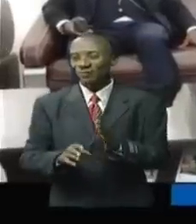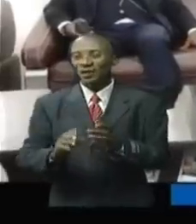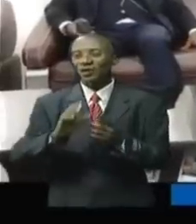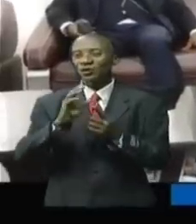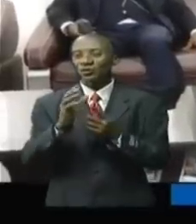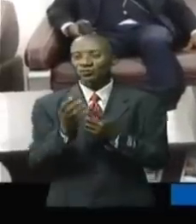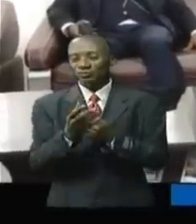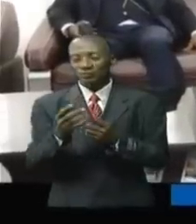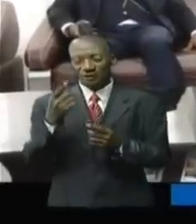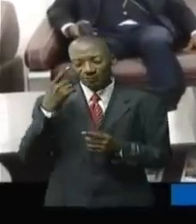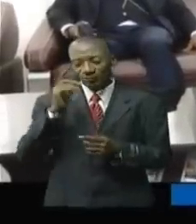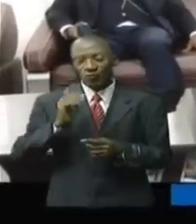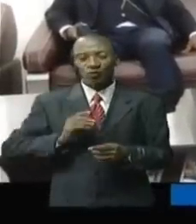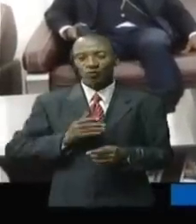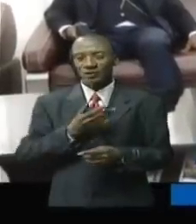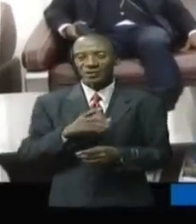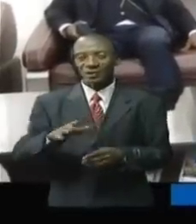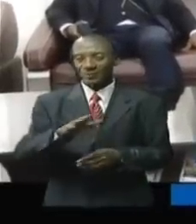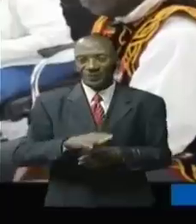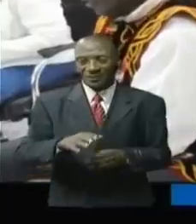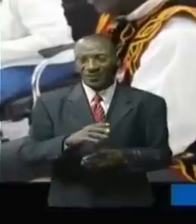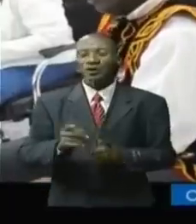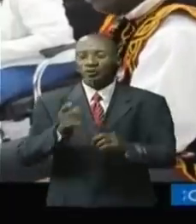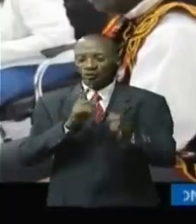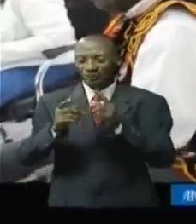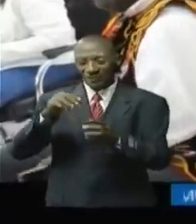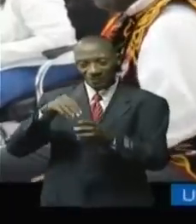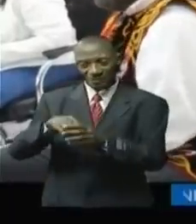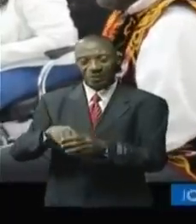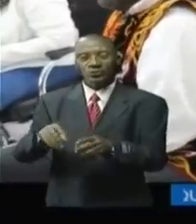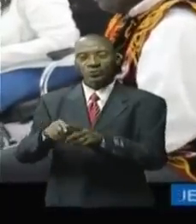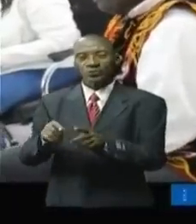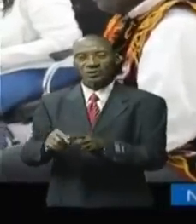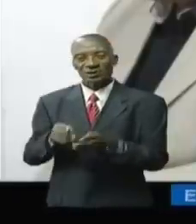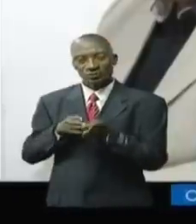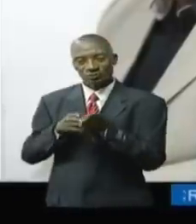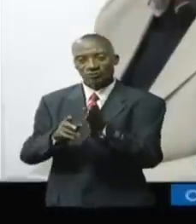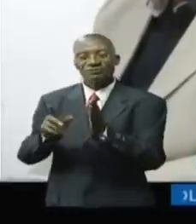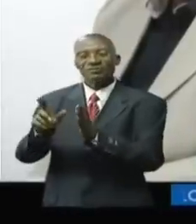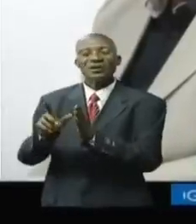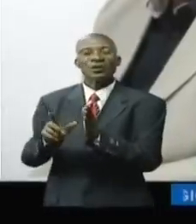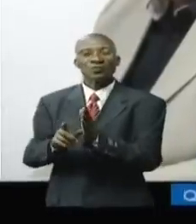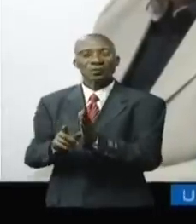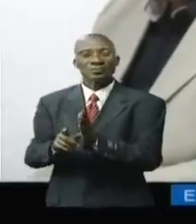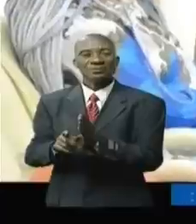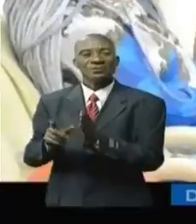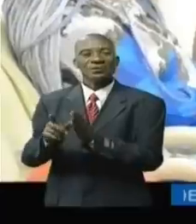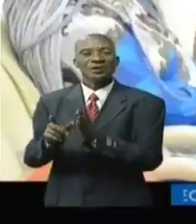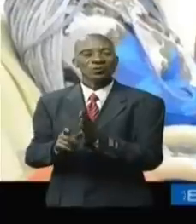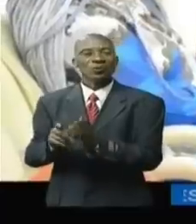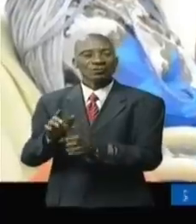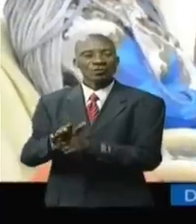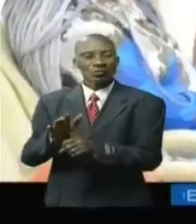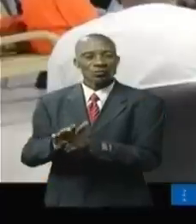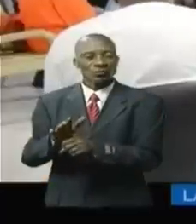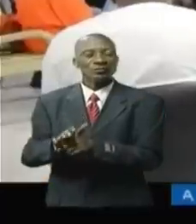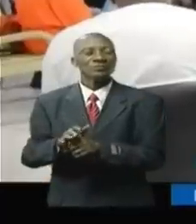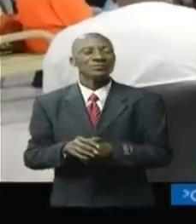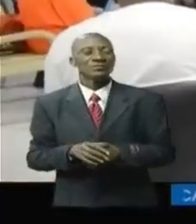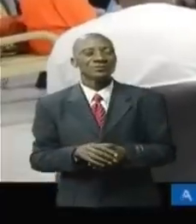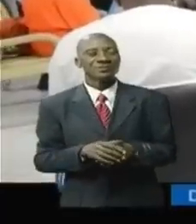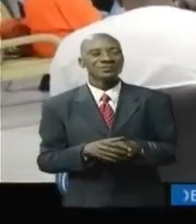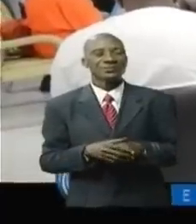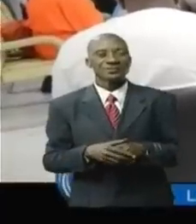créatives pour conséquence, l'actualisation de la loi sur le droit d'auteur, les statuts et les systèmes de protection sociale